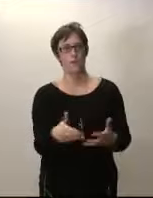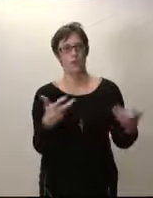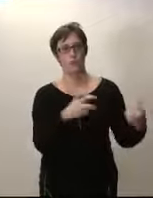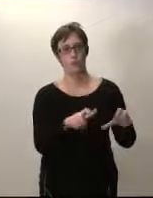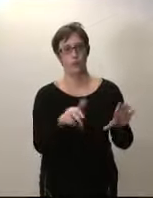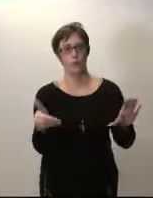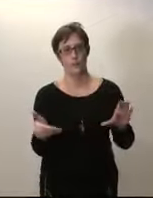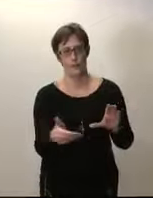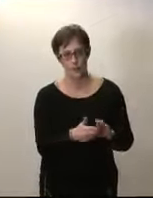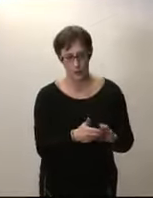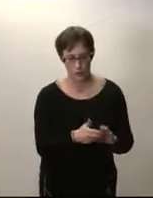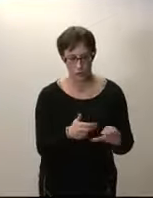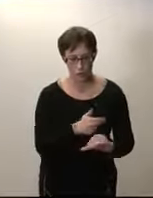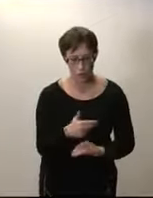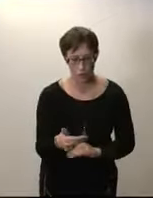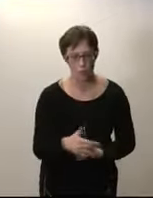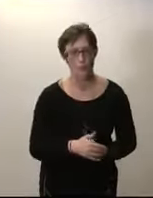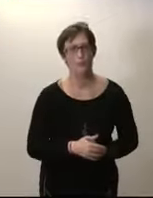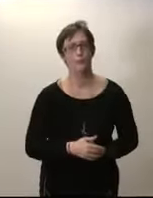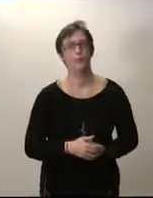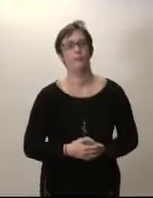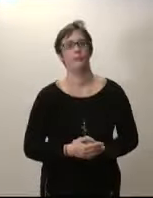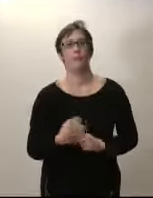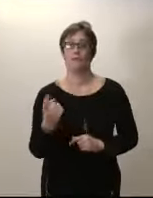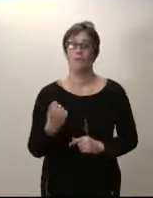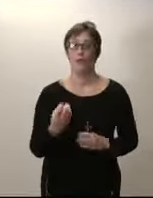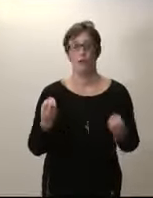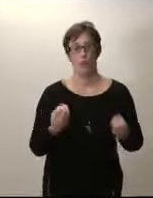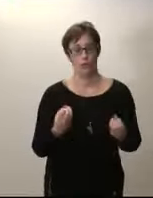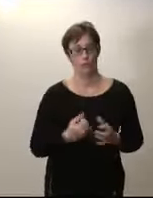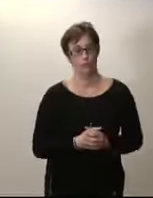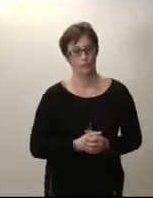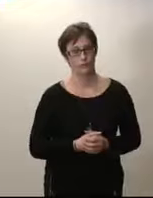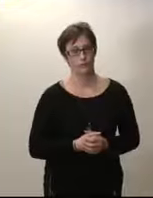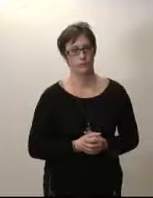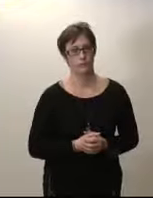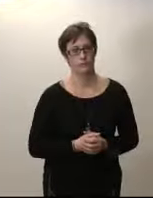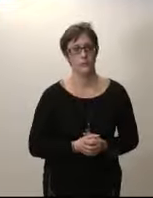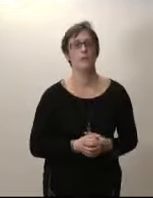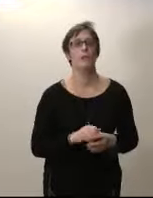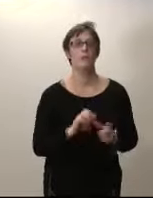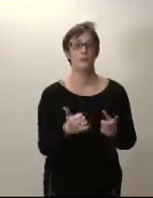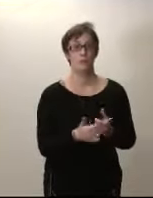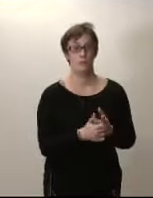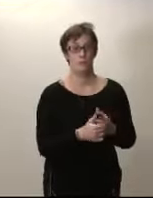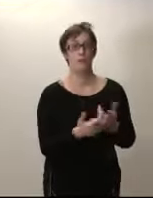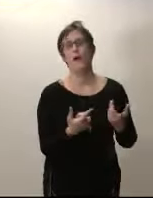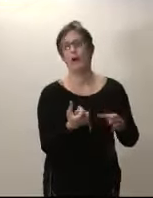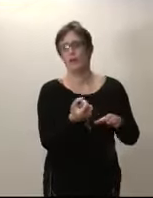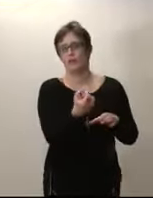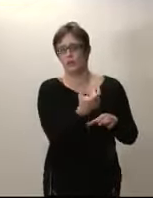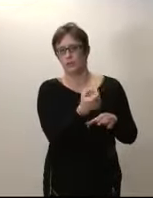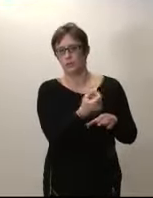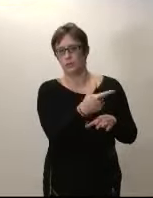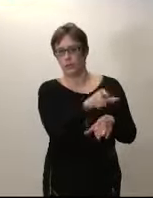Donc, en excluant le transfert des salaires des agents des déchets, eh bien, les